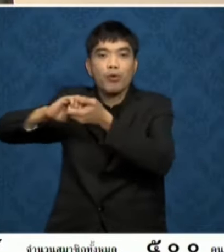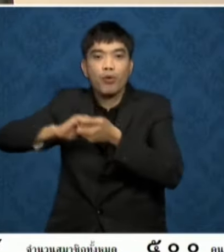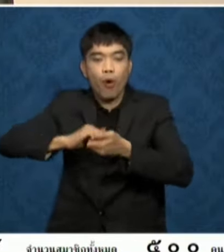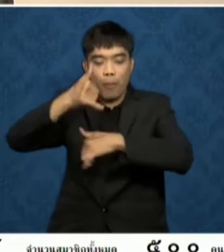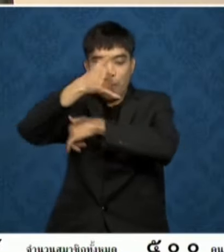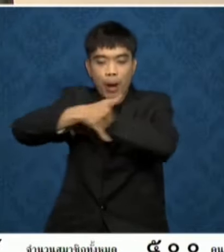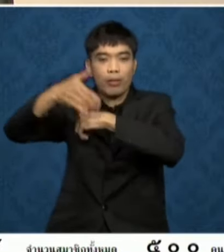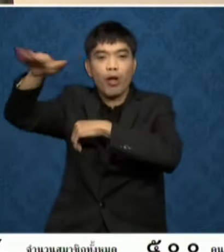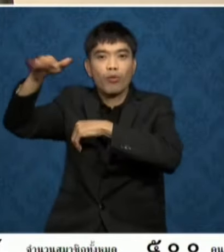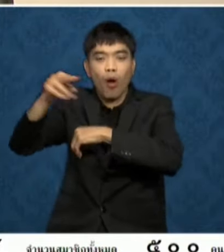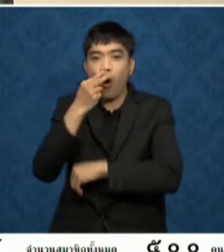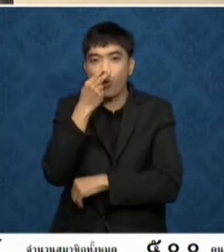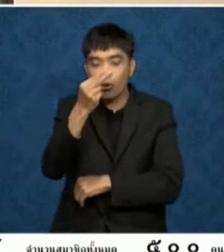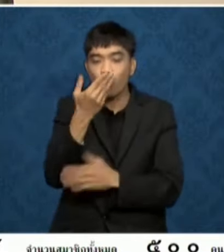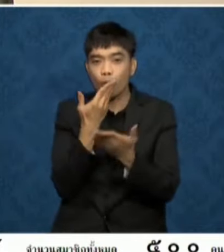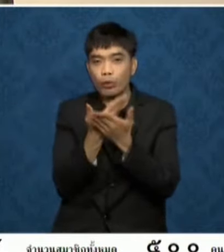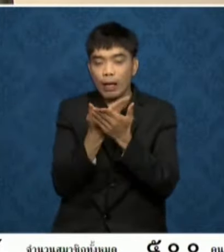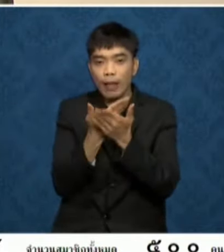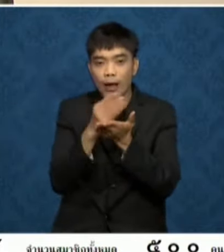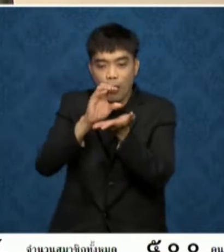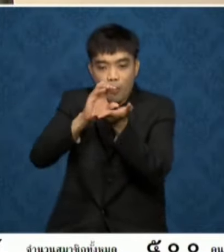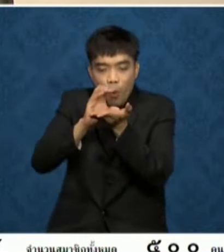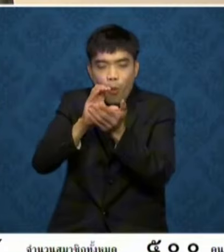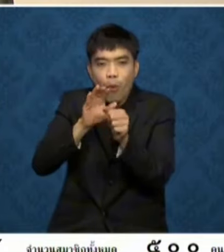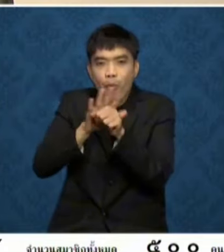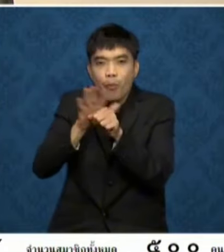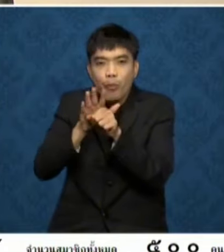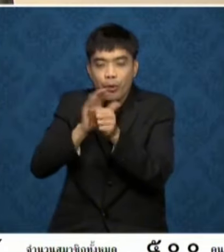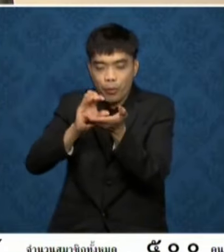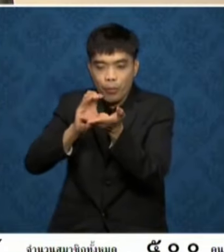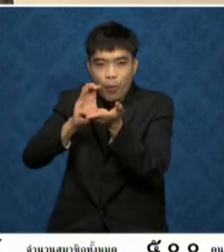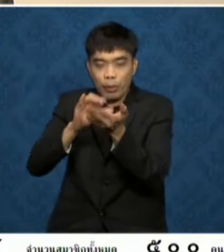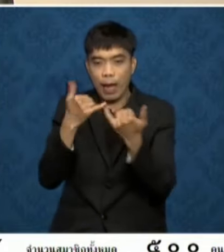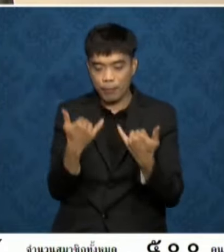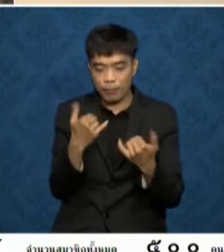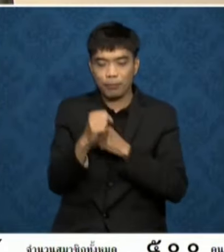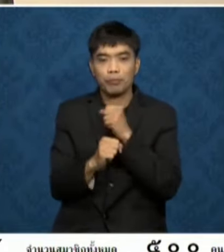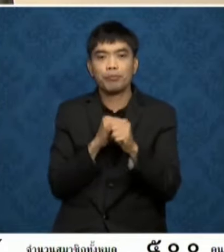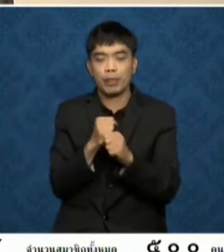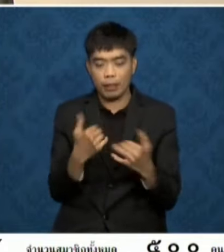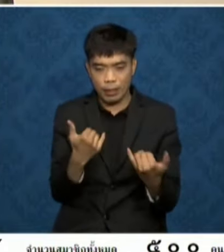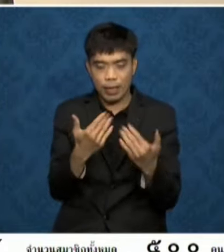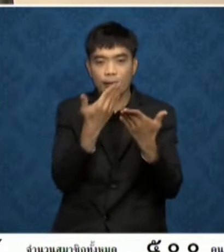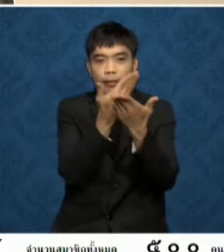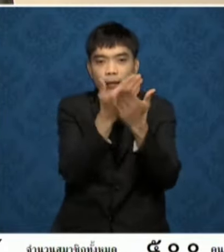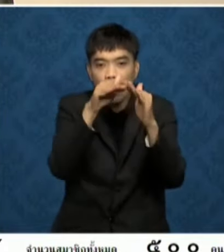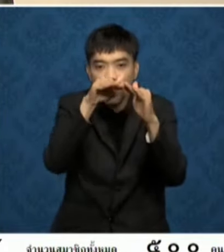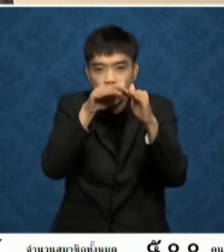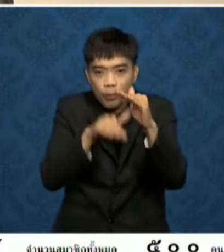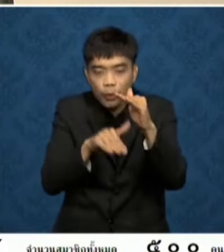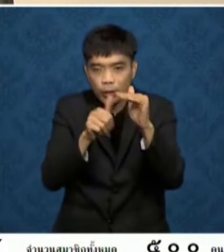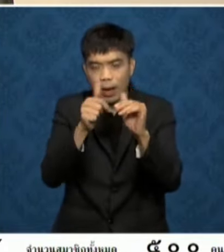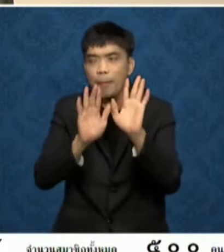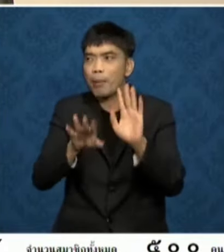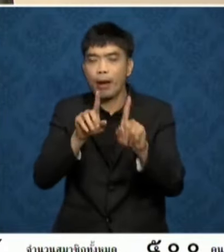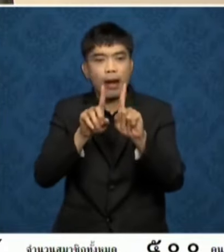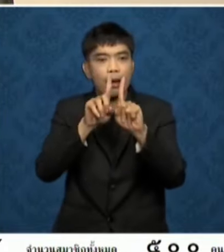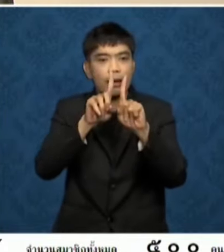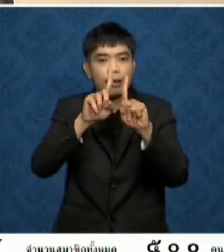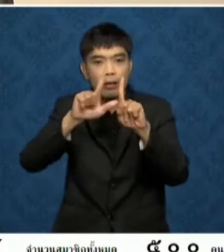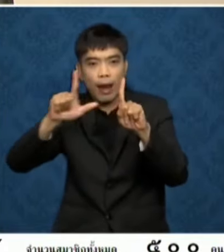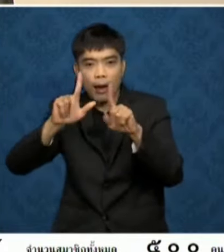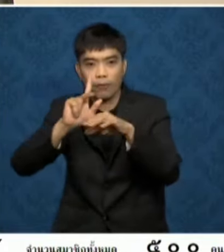าซึ่งงบประมาณก็ไม่ได้สูงมากนะคะแต่ว่าในปีนี้เราก็ยังสามารถที่จะปรับลดงบประมาณลงได้ล้านกว่าบาทเนื่องจากว่